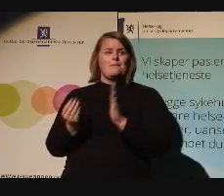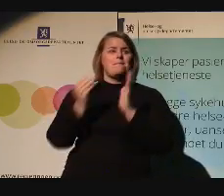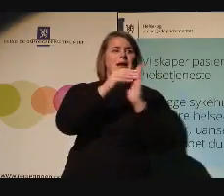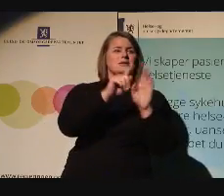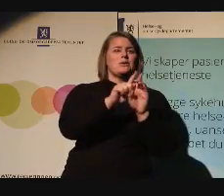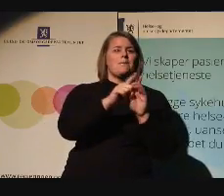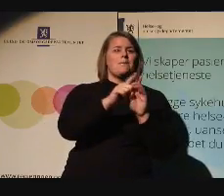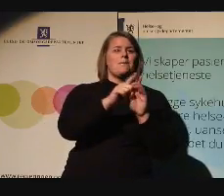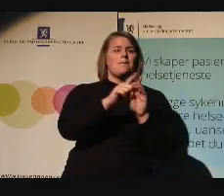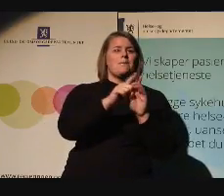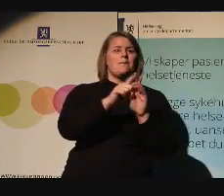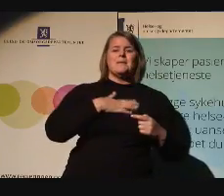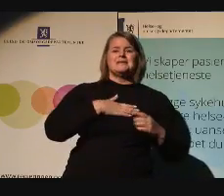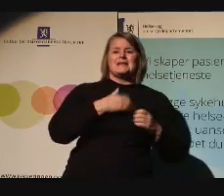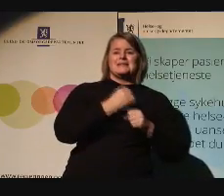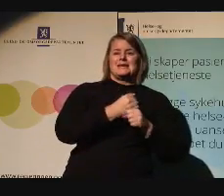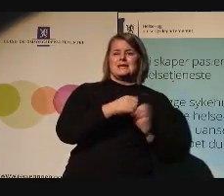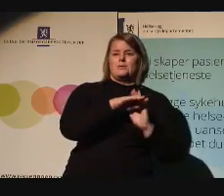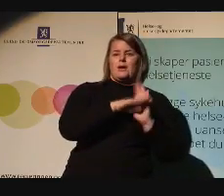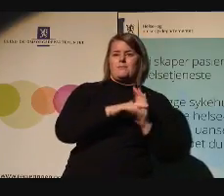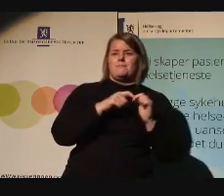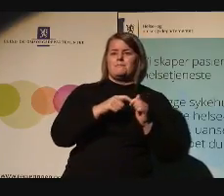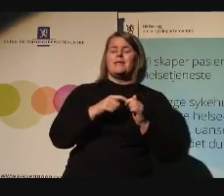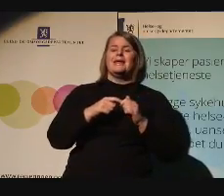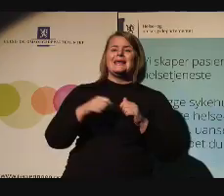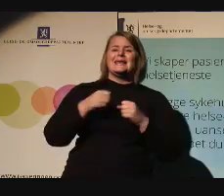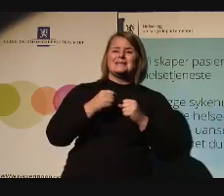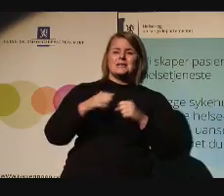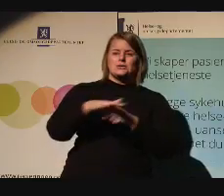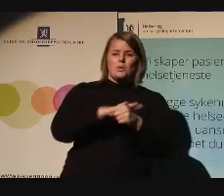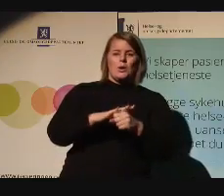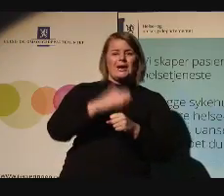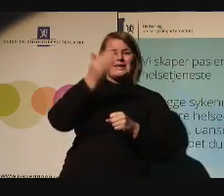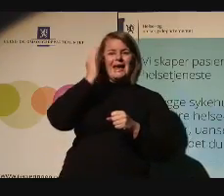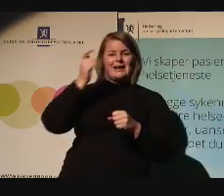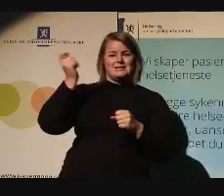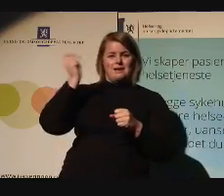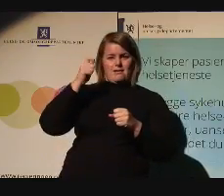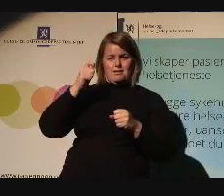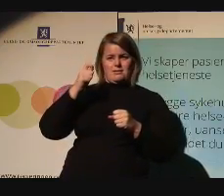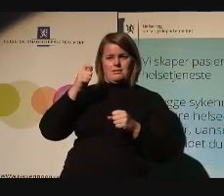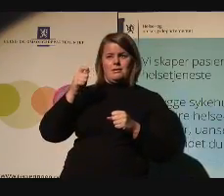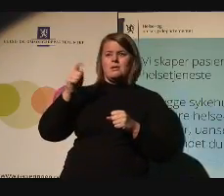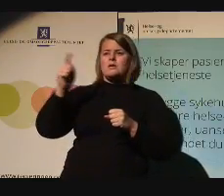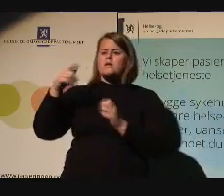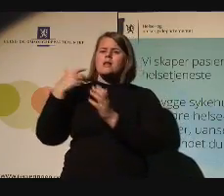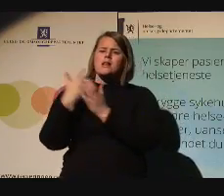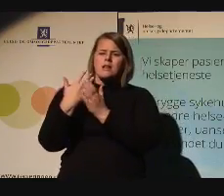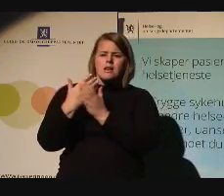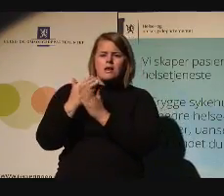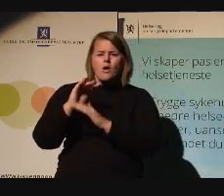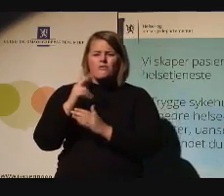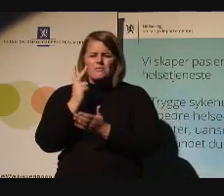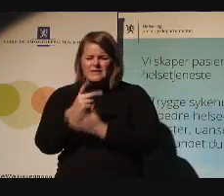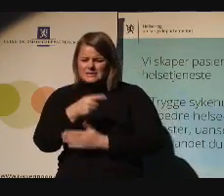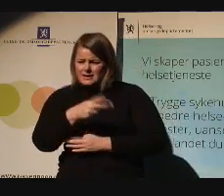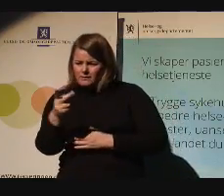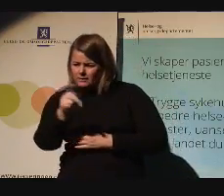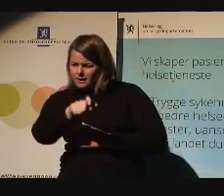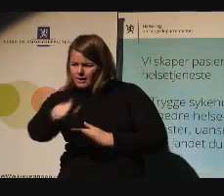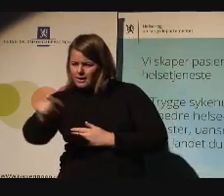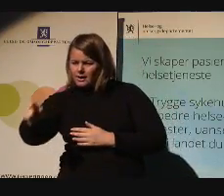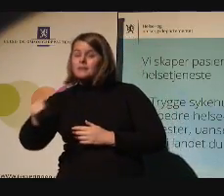til pasientsikkerhetsprogrammet på innsatsområdet hjerneslag. Prisvinneren klarte å overbevise de ansatte om at dette